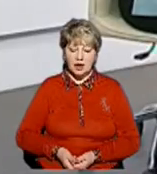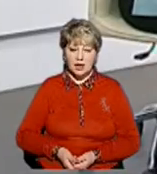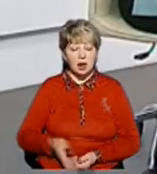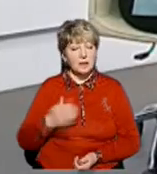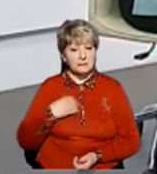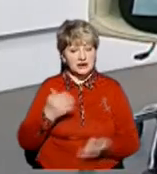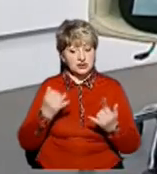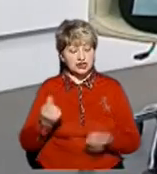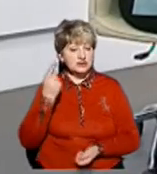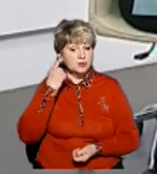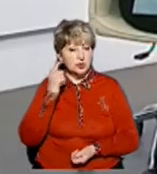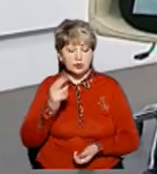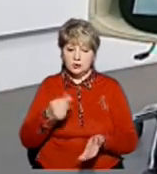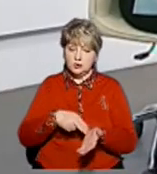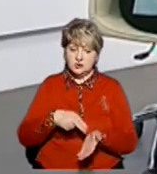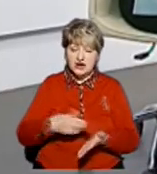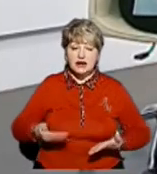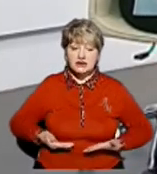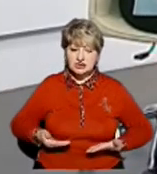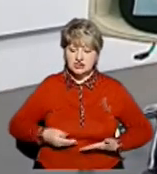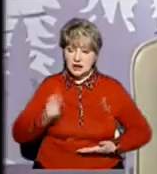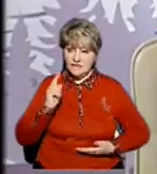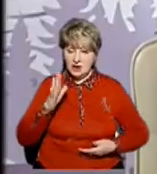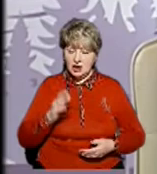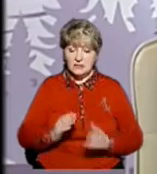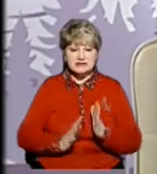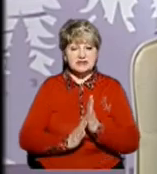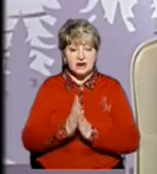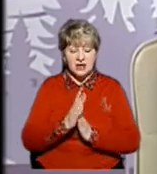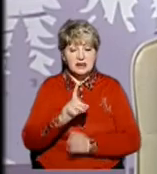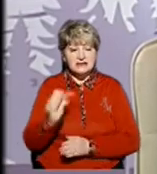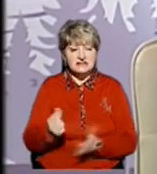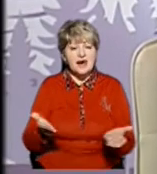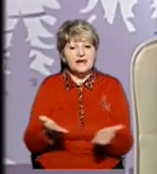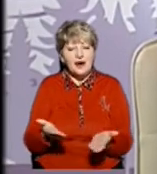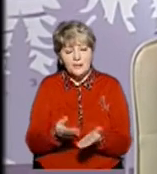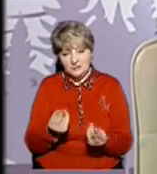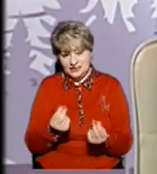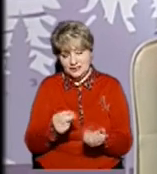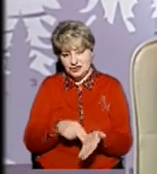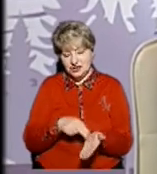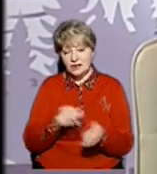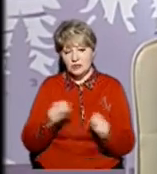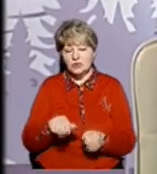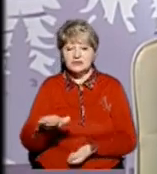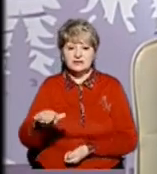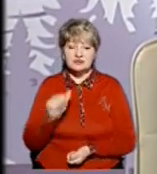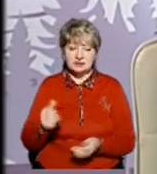Отже, в сюжеті ми почули, що вартість житла наразі зросла. Взагалі, за яку ціну можна в Черкасах зняти житло